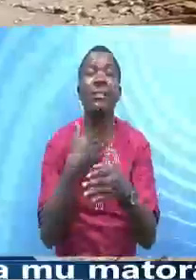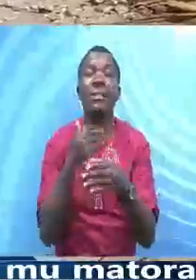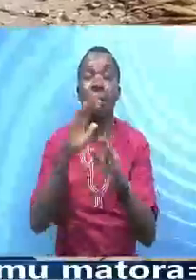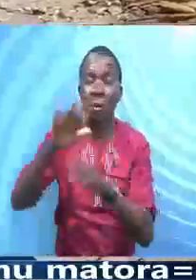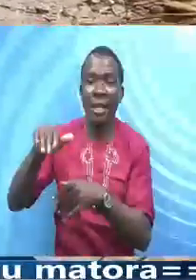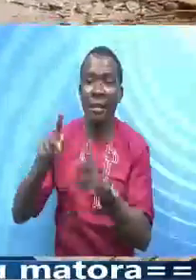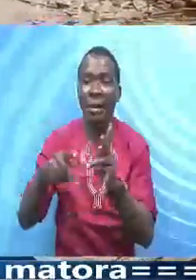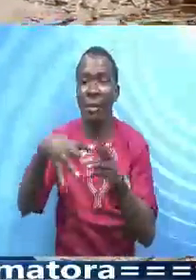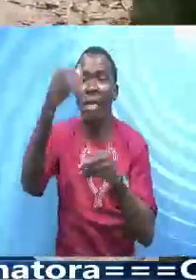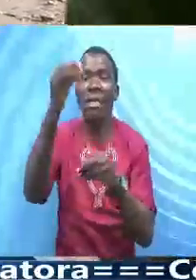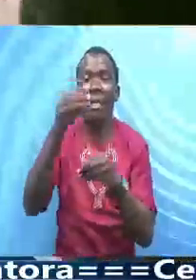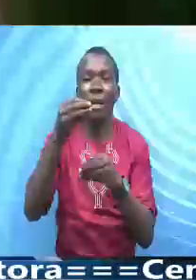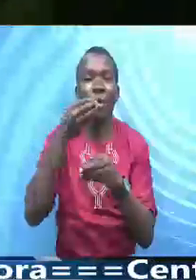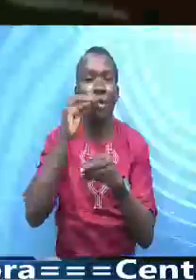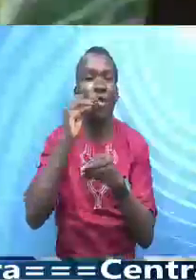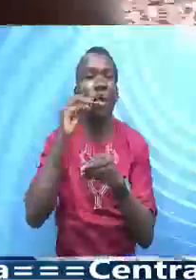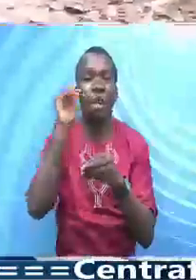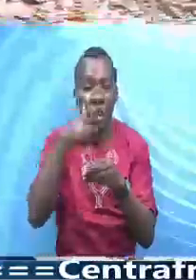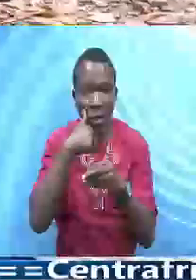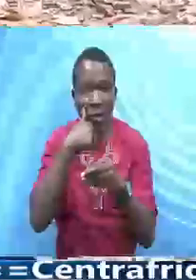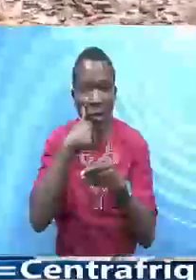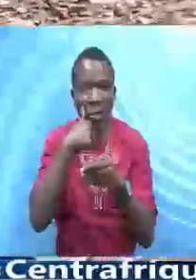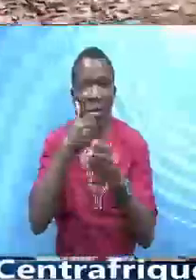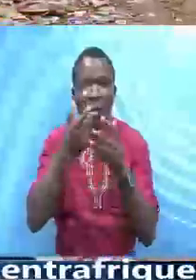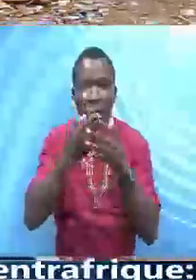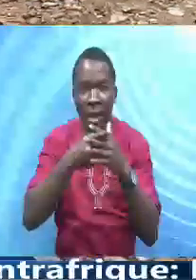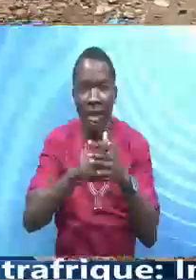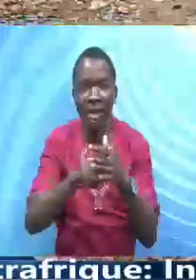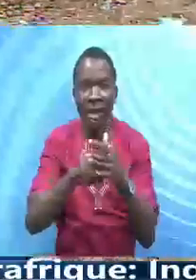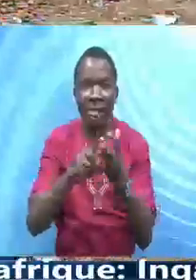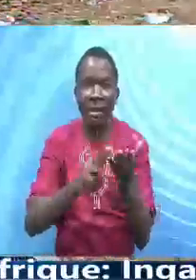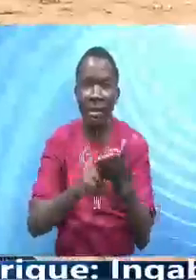bagataha wende ejo bakaba aribwo bazabatangira bakanyura hano